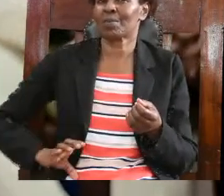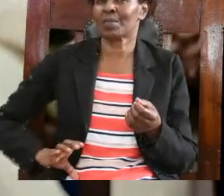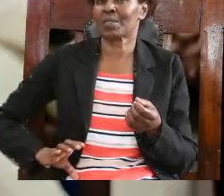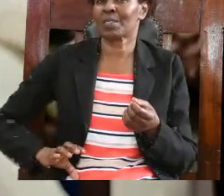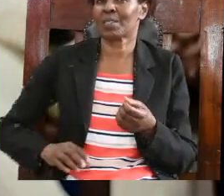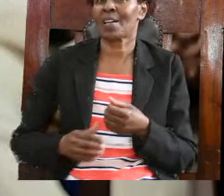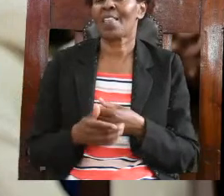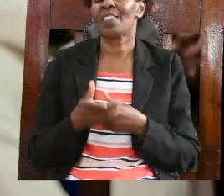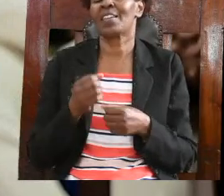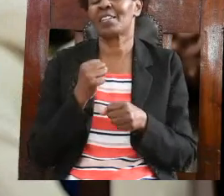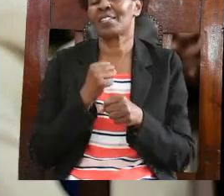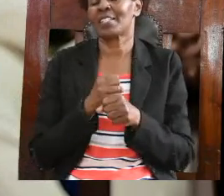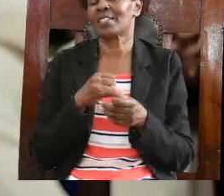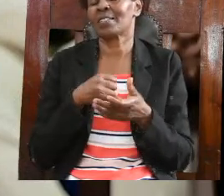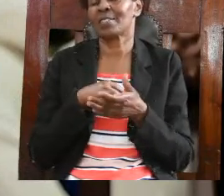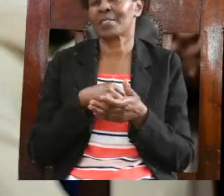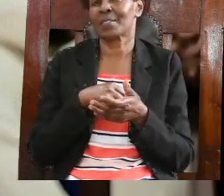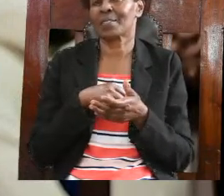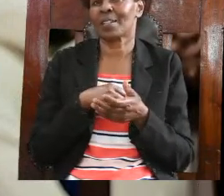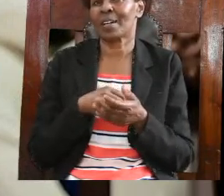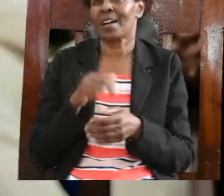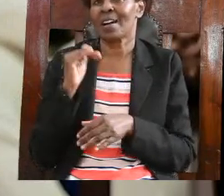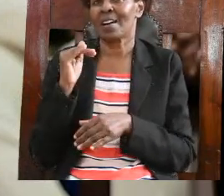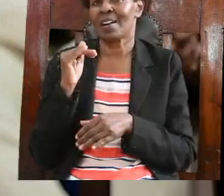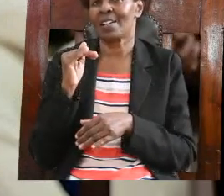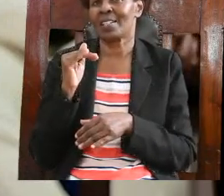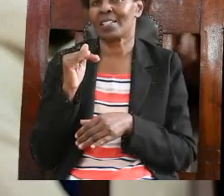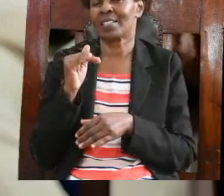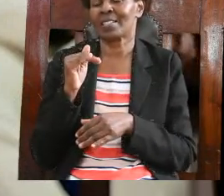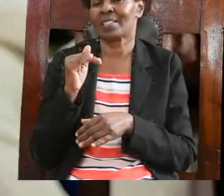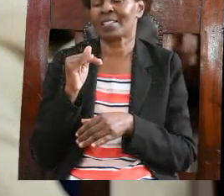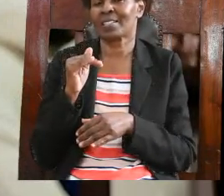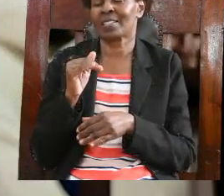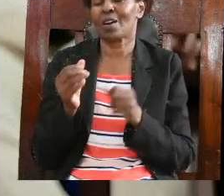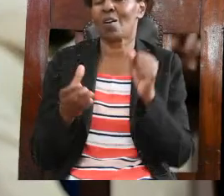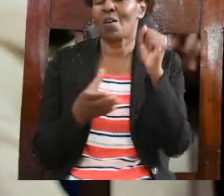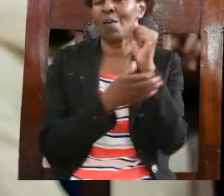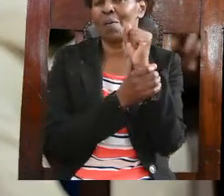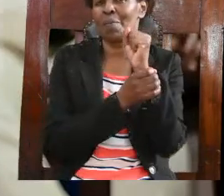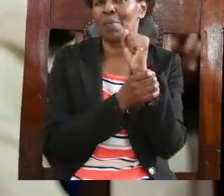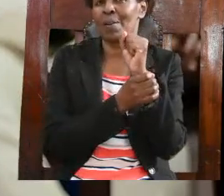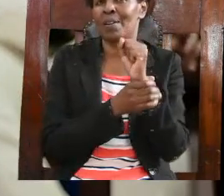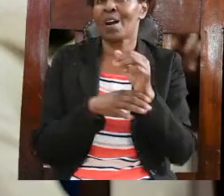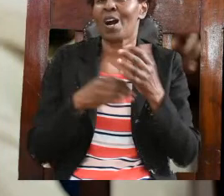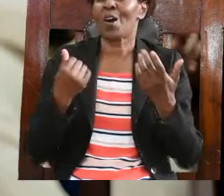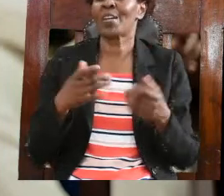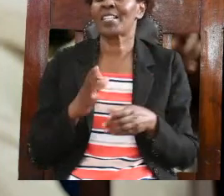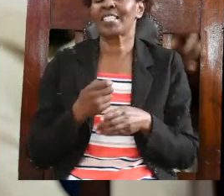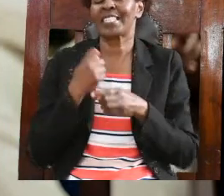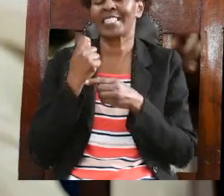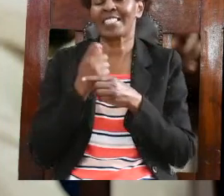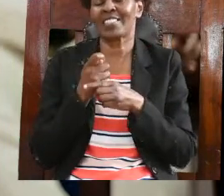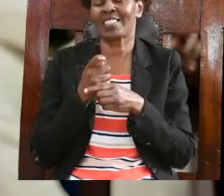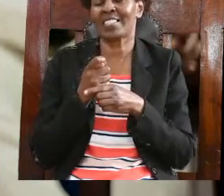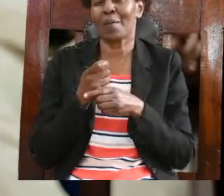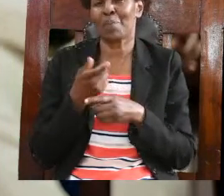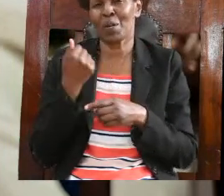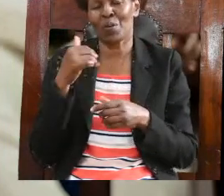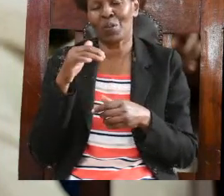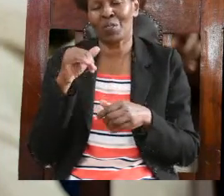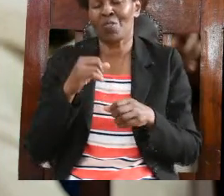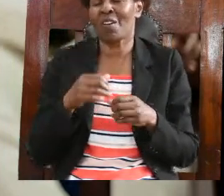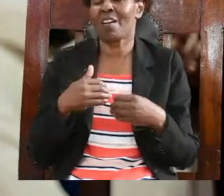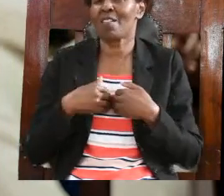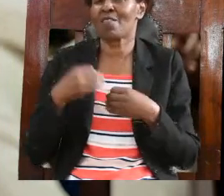imani, walijaribiwa. Ukimuuliza baba yetu wa imani Abrahamu, alijaribiwa. Na kwa sababu ya